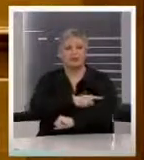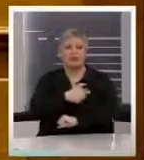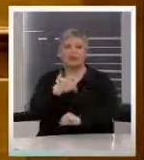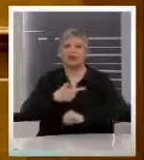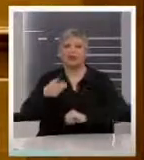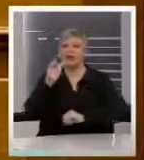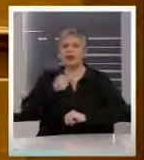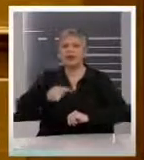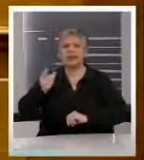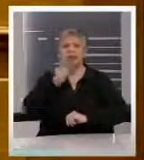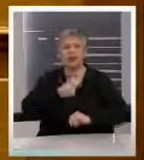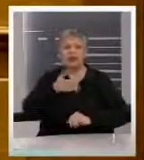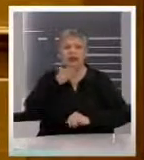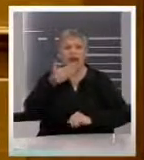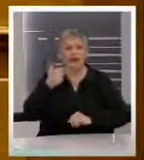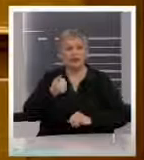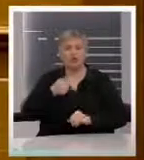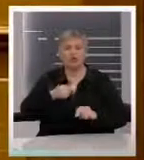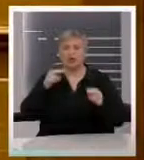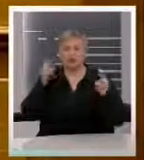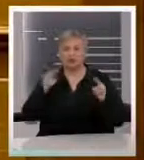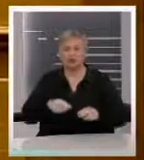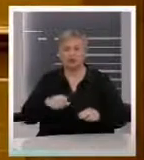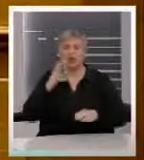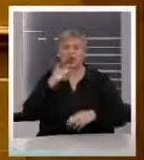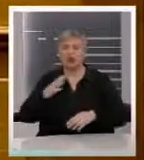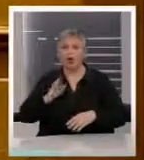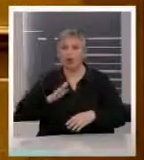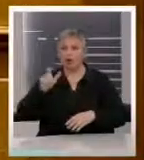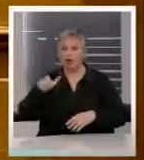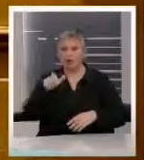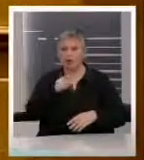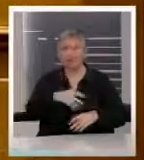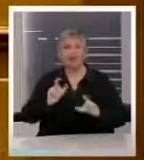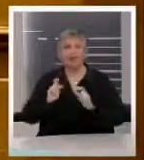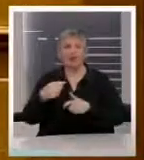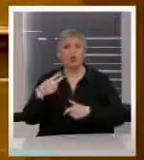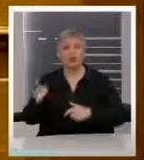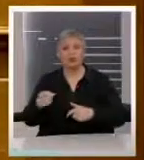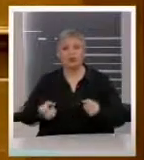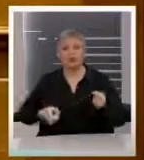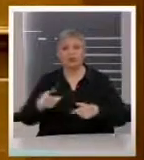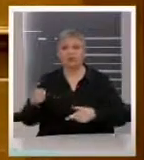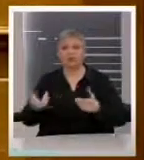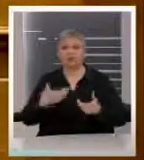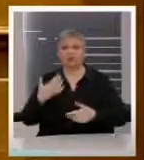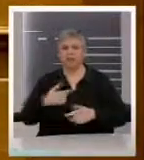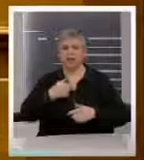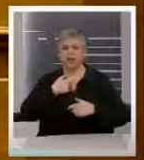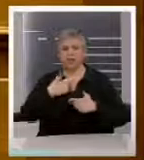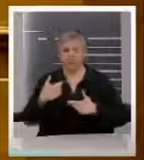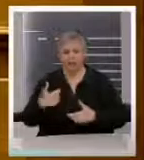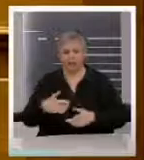υγειονομική δαπάνη στην οποία υποβάλλονται τα στελέχη μας και οι οικογένειές τους. Δράσεις που αφορούν σε συμβάσεις με μεγάλες ιδιωτικές